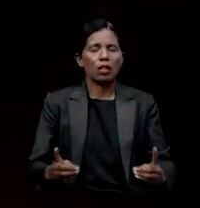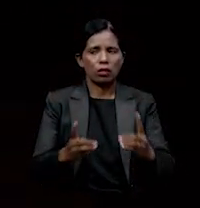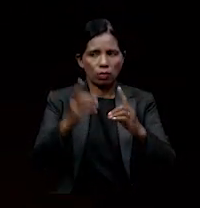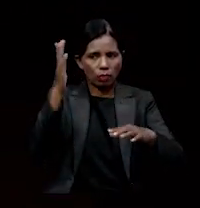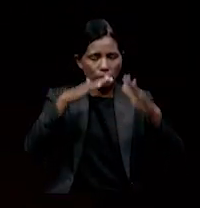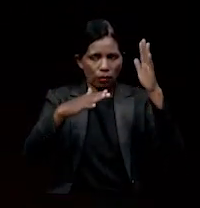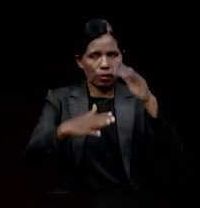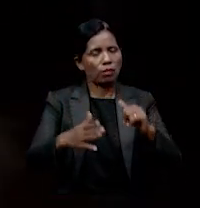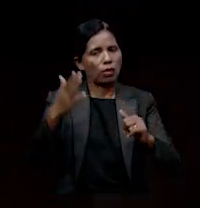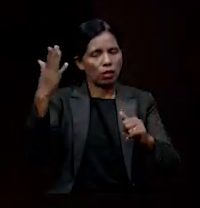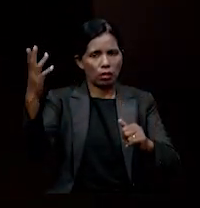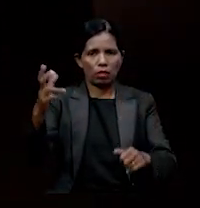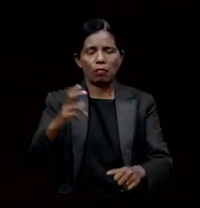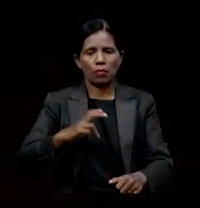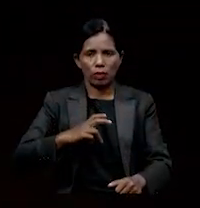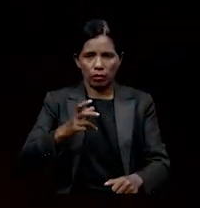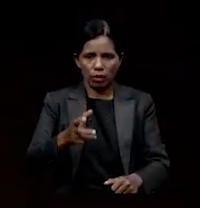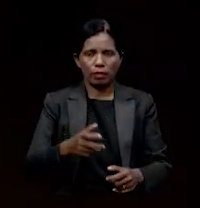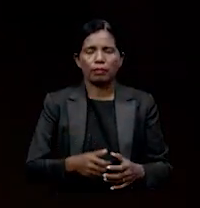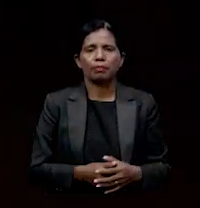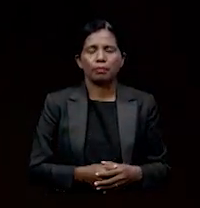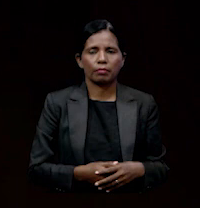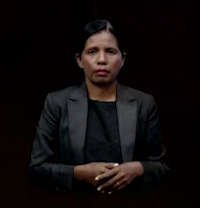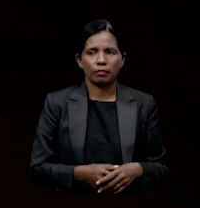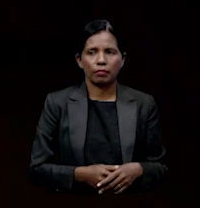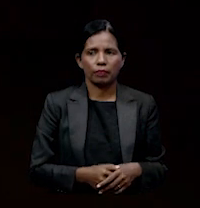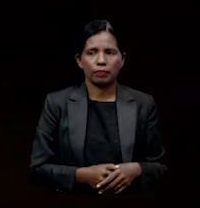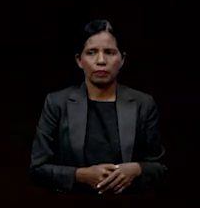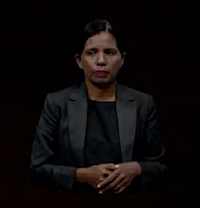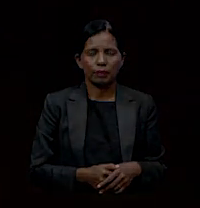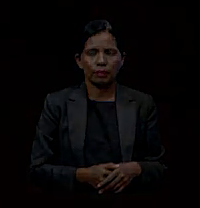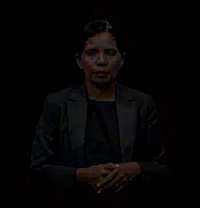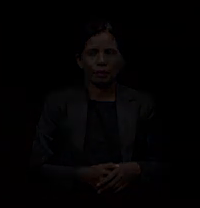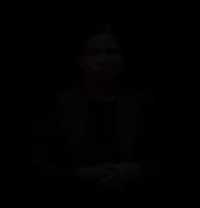problema iha Portugal. Felicitas Borges, Jaime dos Santos, GMN.